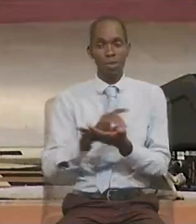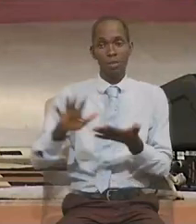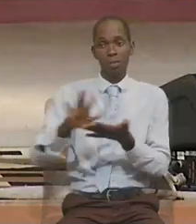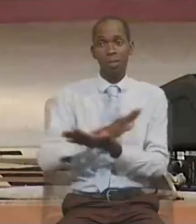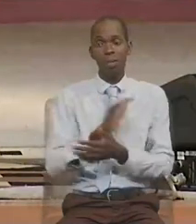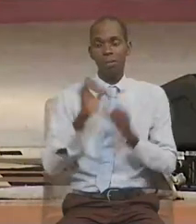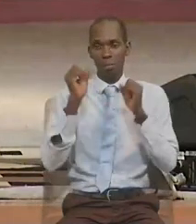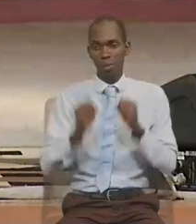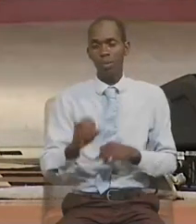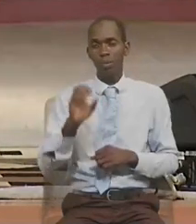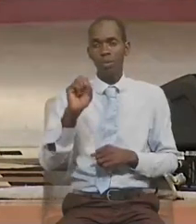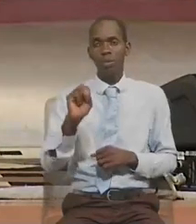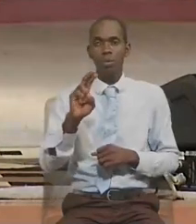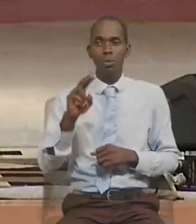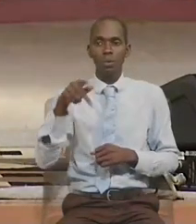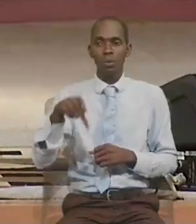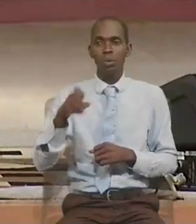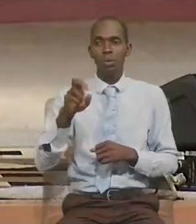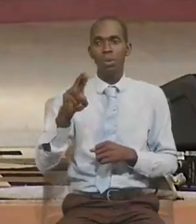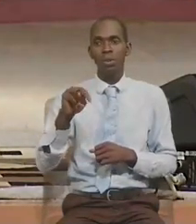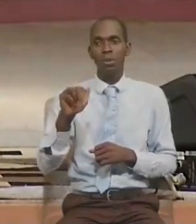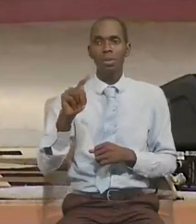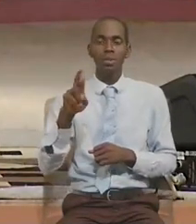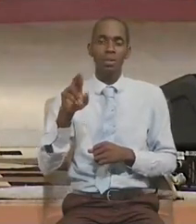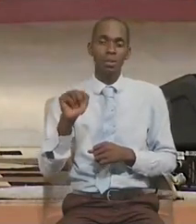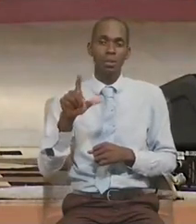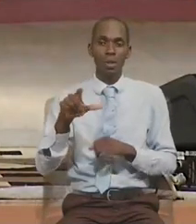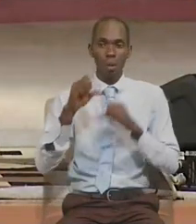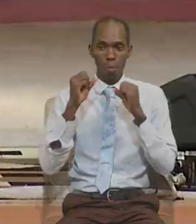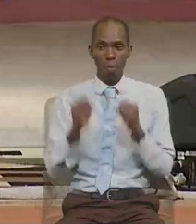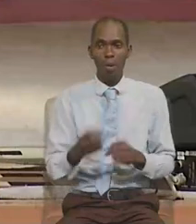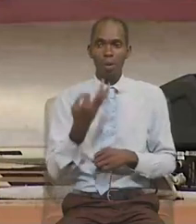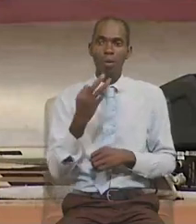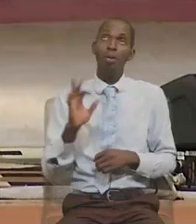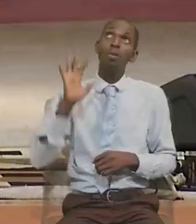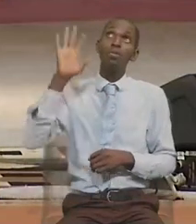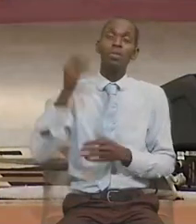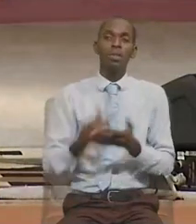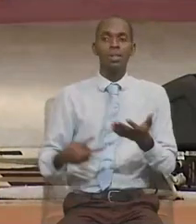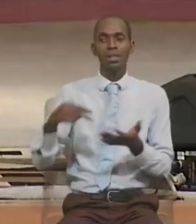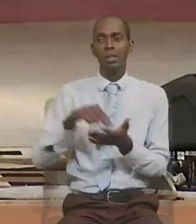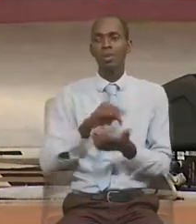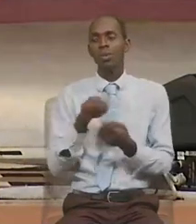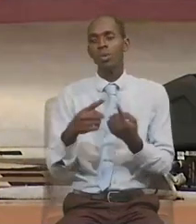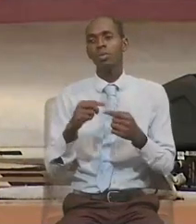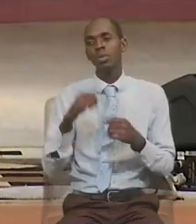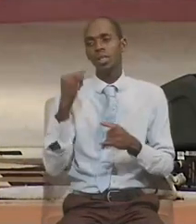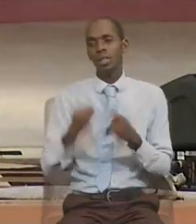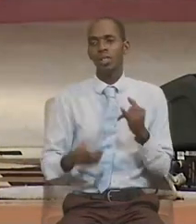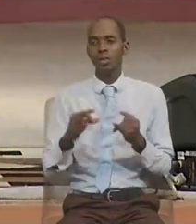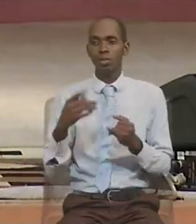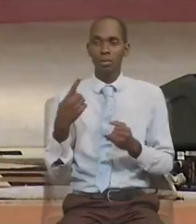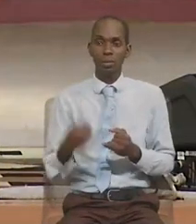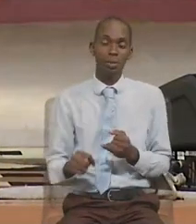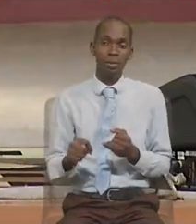sa résurrection. Quand tu viens à la fin du naturel et les gens disent, oh, il n'y a rien qu'on puisse